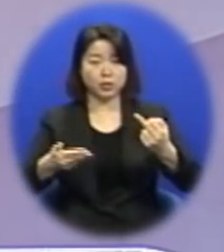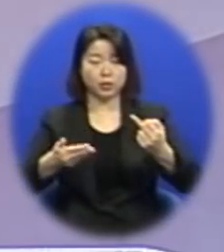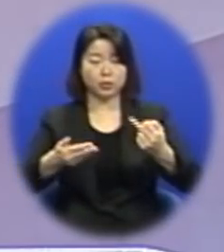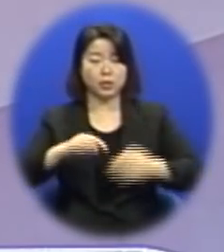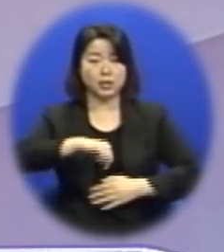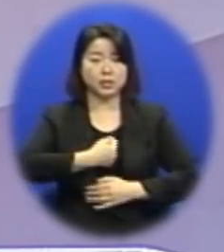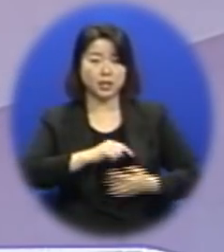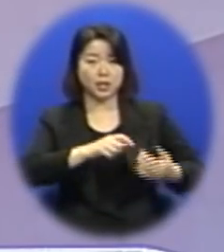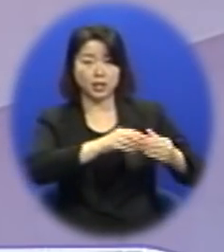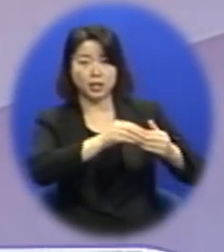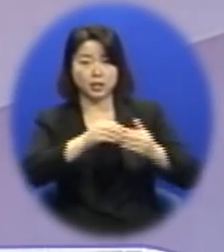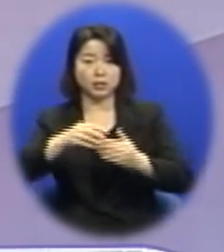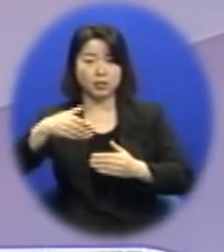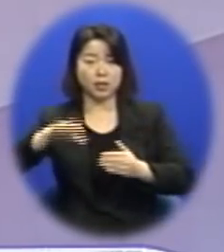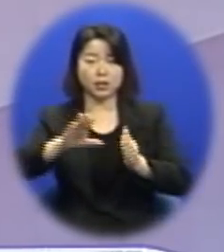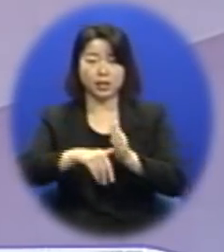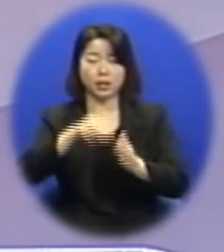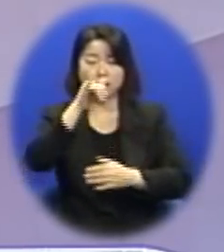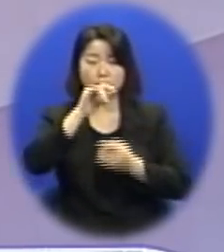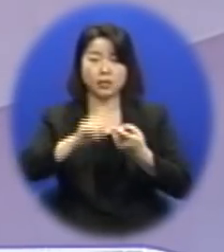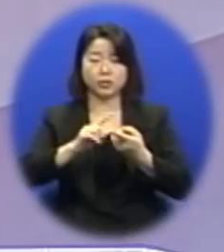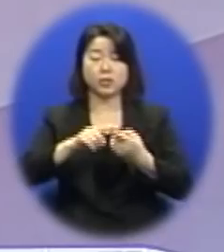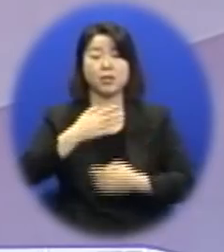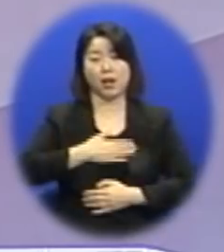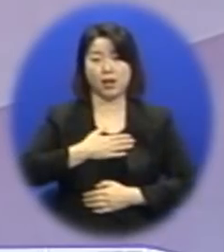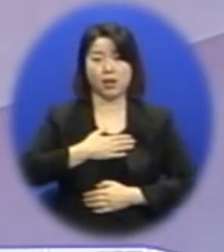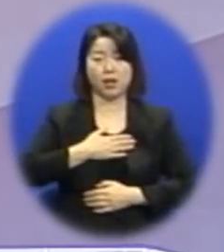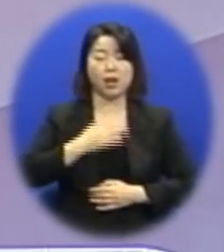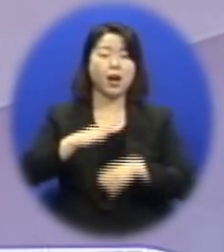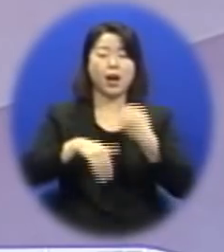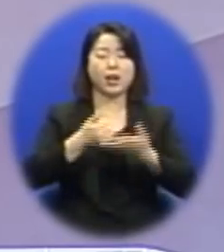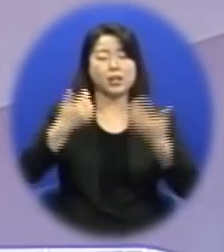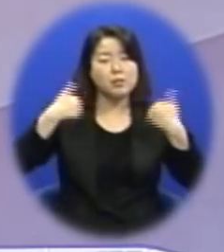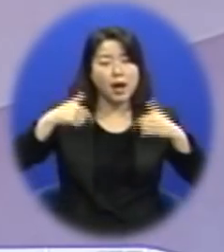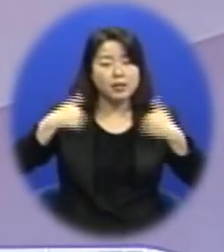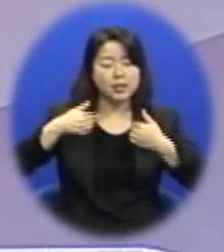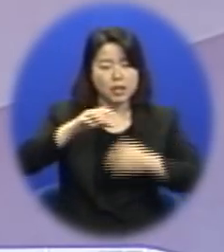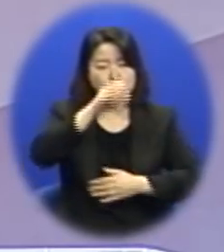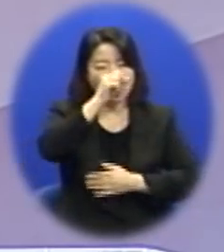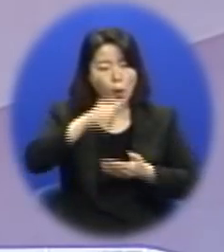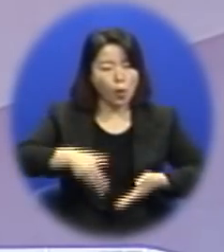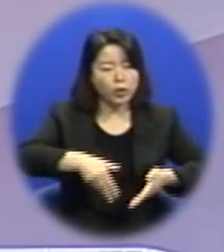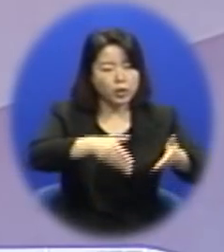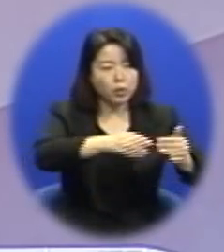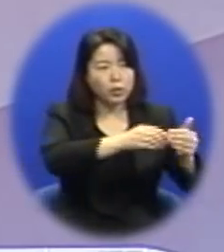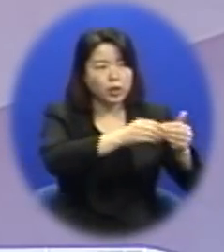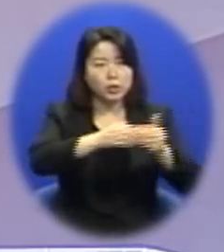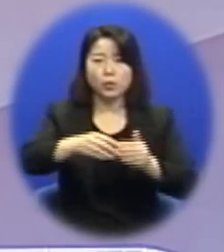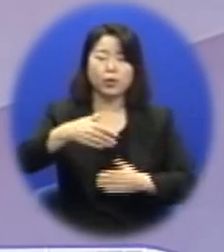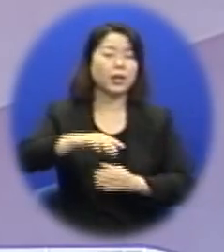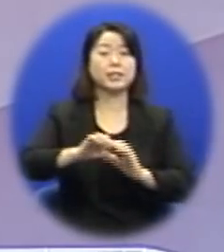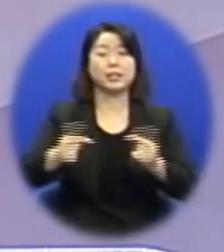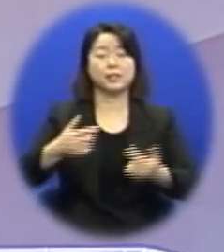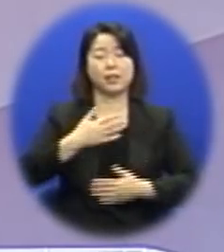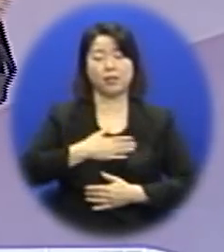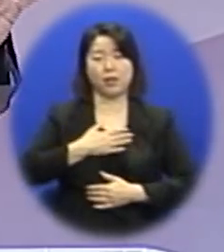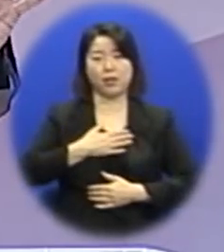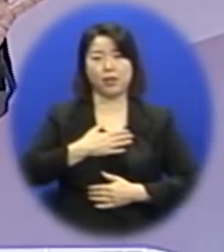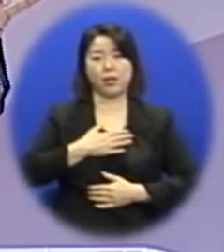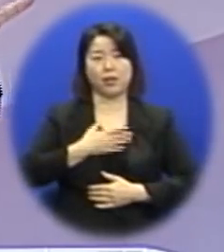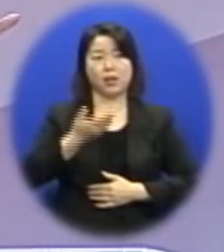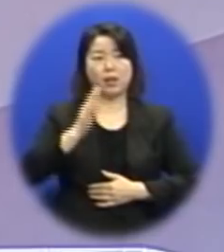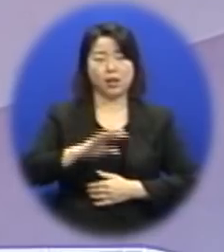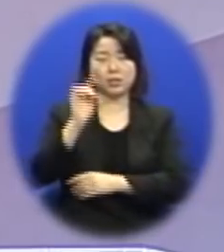걸 알았어요 하나님이 항상 좋은 길로만 이끌지 않는다는 걸 그가 알았어 그러나 다윗은 그게 상관